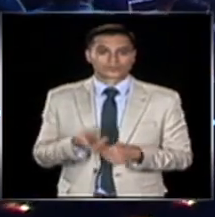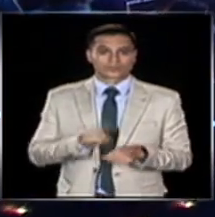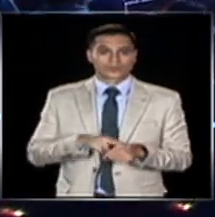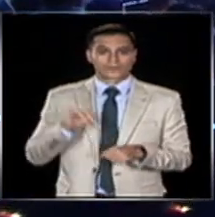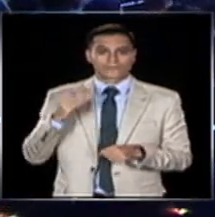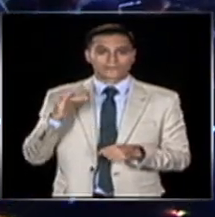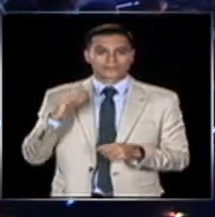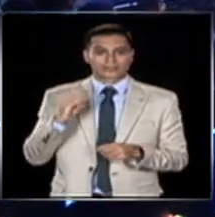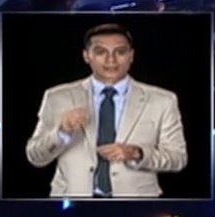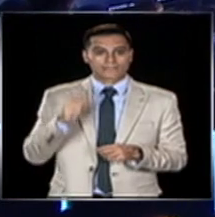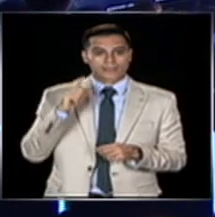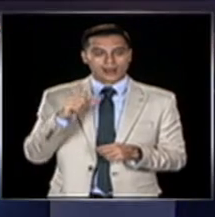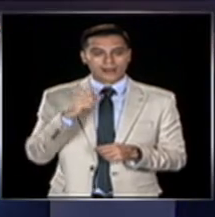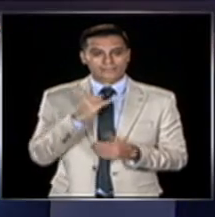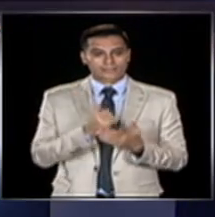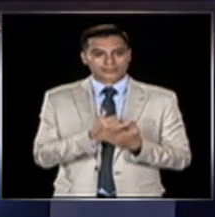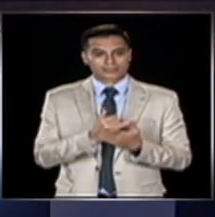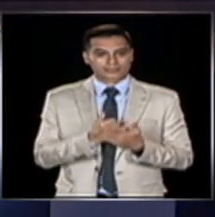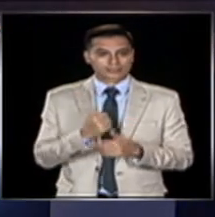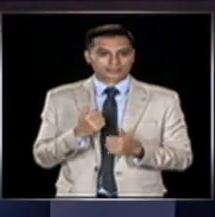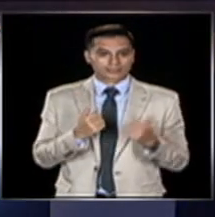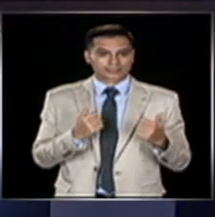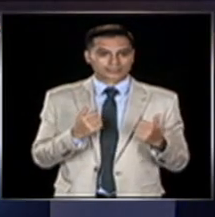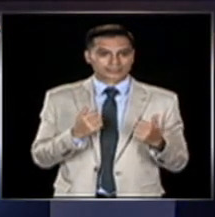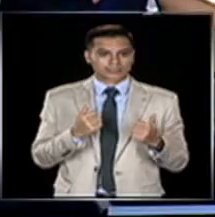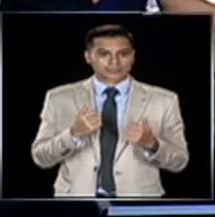ومحمد جمال من جمال عبد الناصر 50 نقطة.